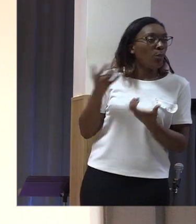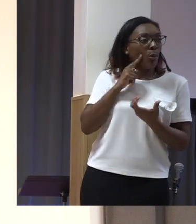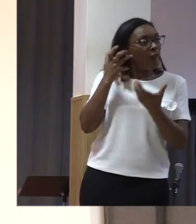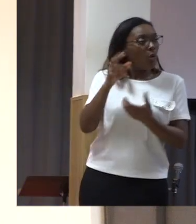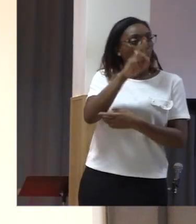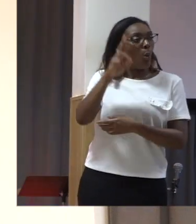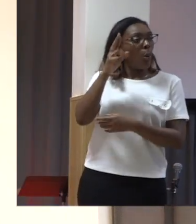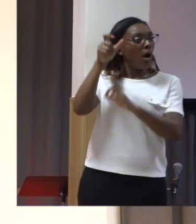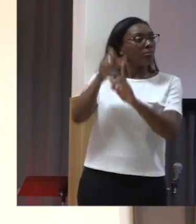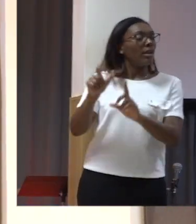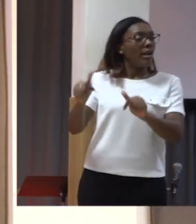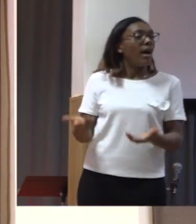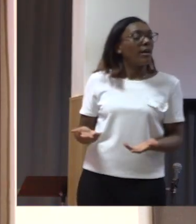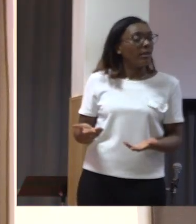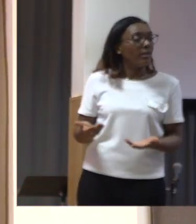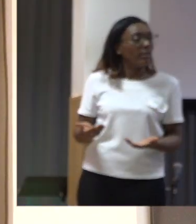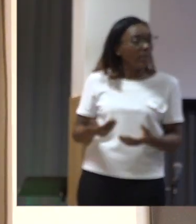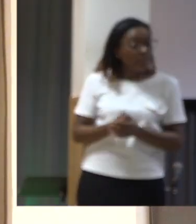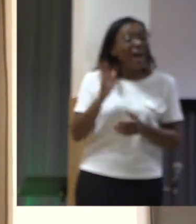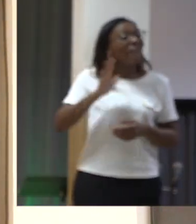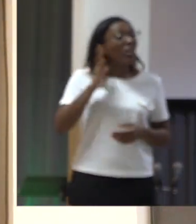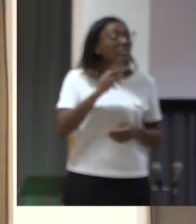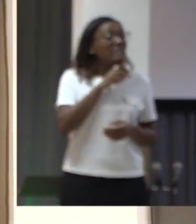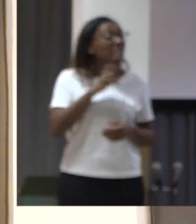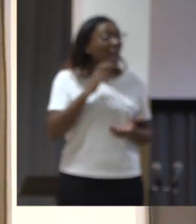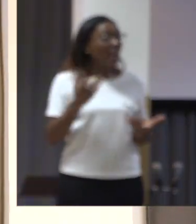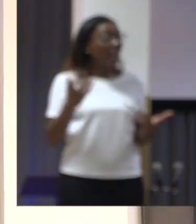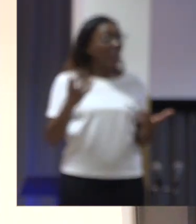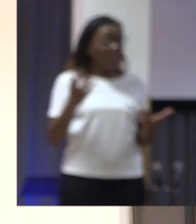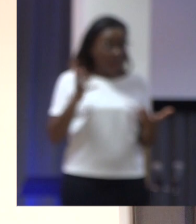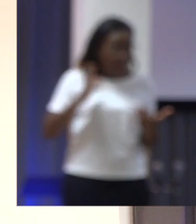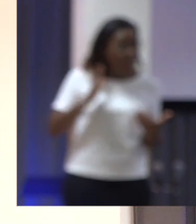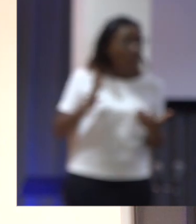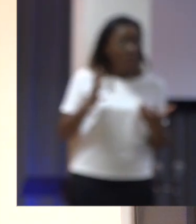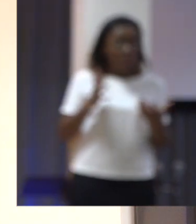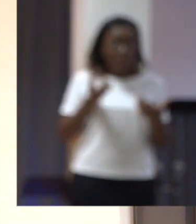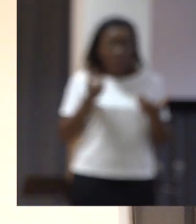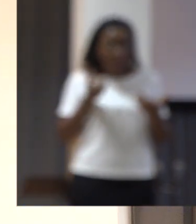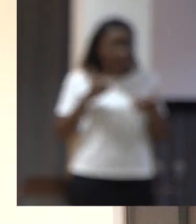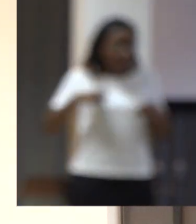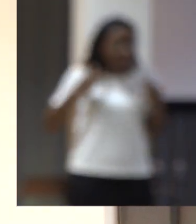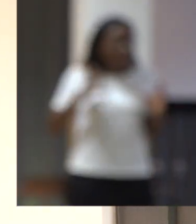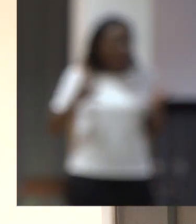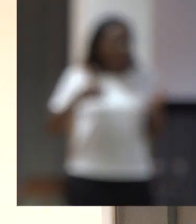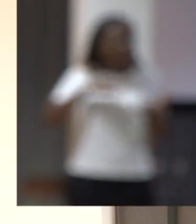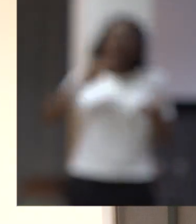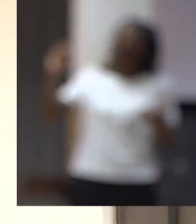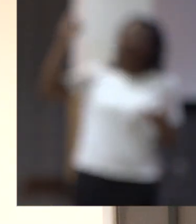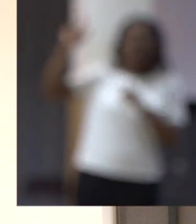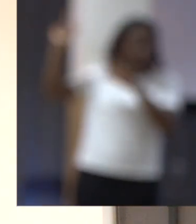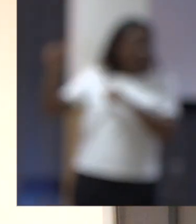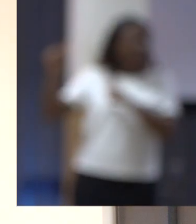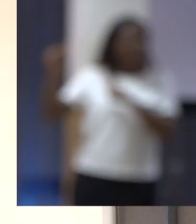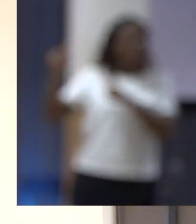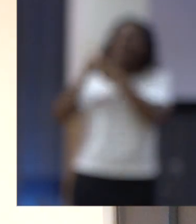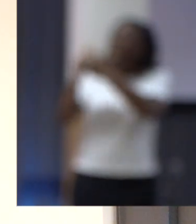dans la théocratie. C'est Dieu qui dirigeait son peuple. Mais en voulant accéder